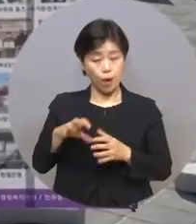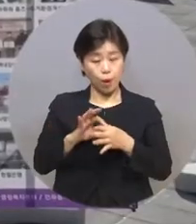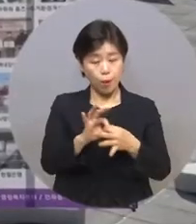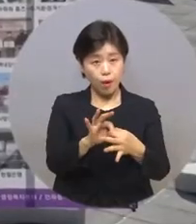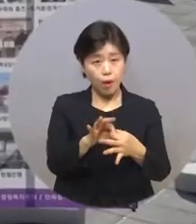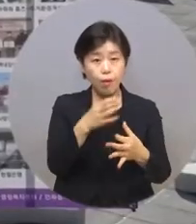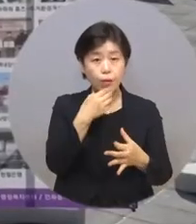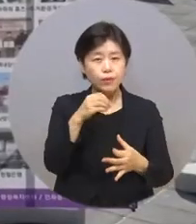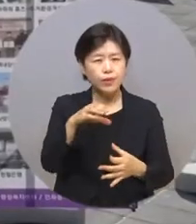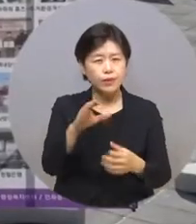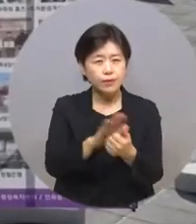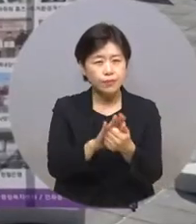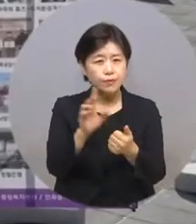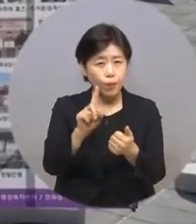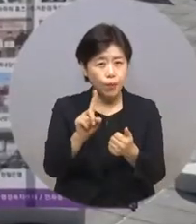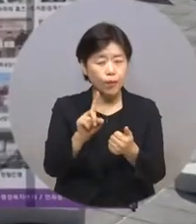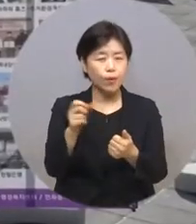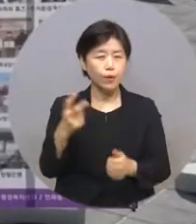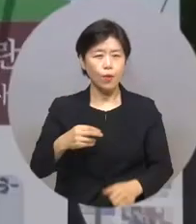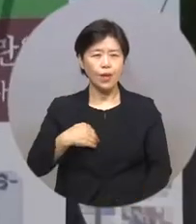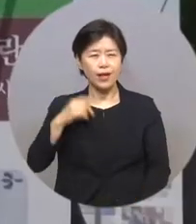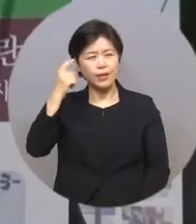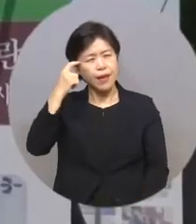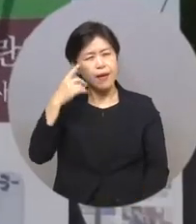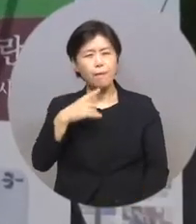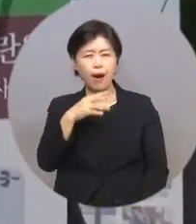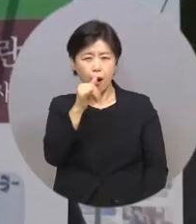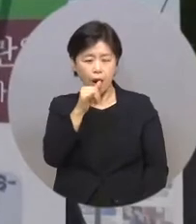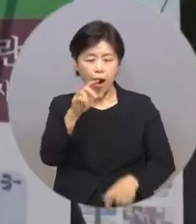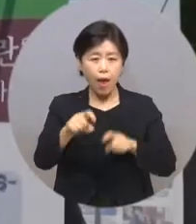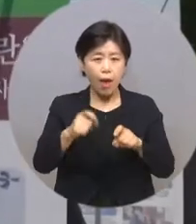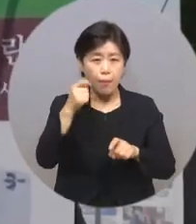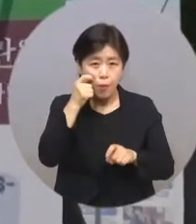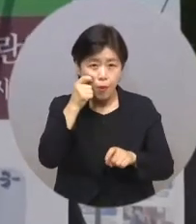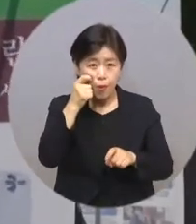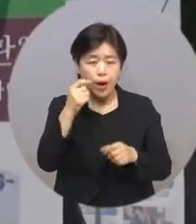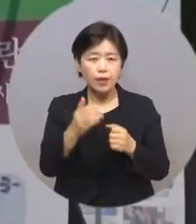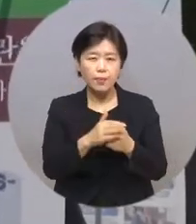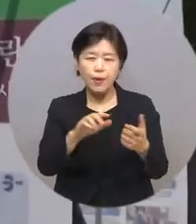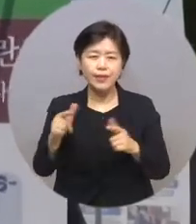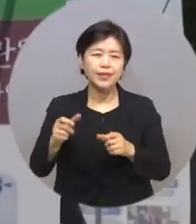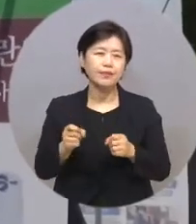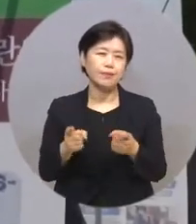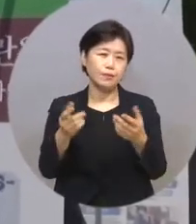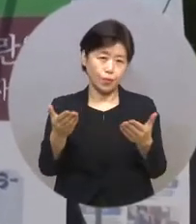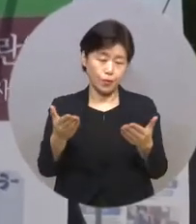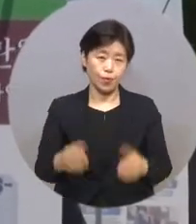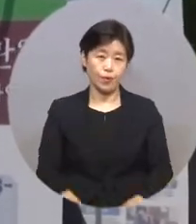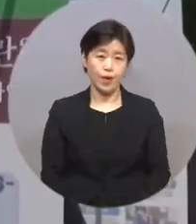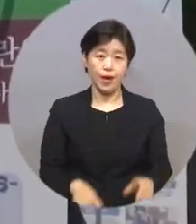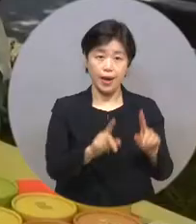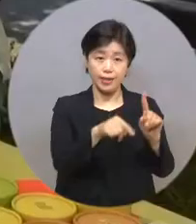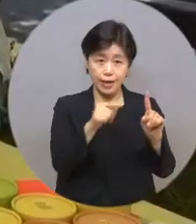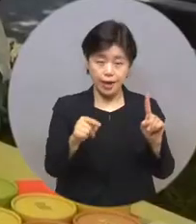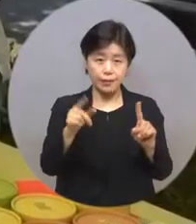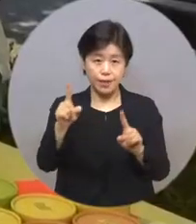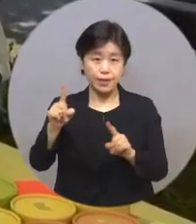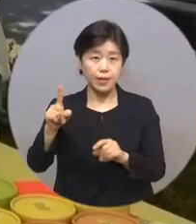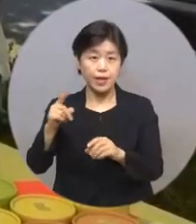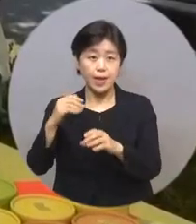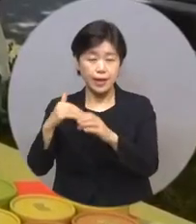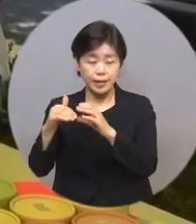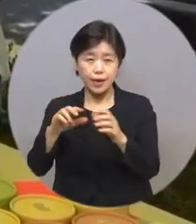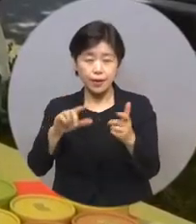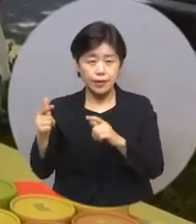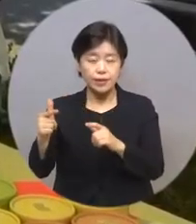복지 서비스 활동과 평소 생각만으로 그쳤던 나눔을 실천할 수 있는 계기를 만들어 1인 1개자 나눔각기